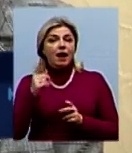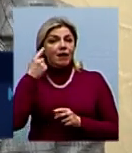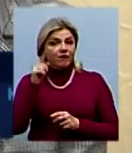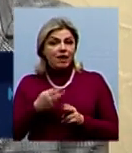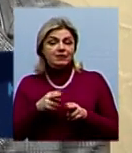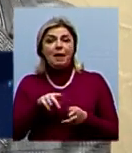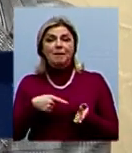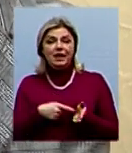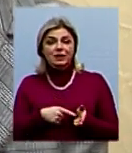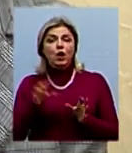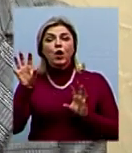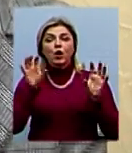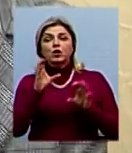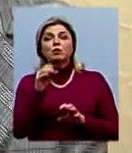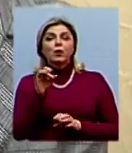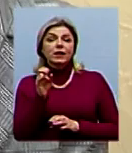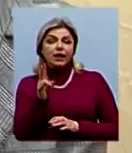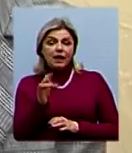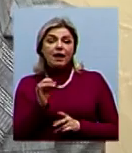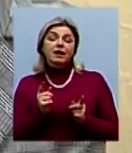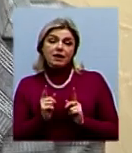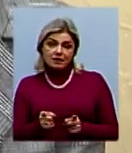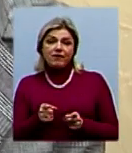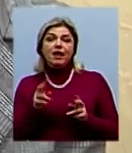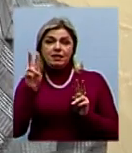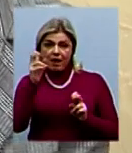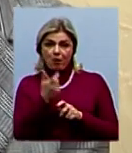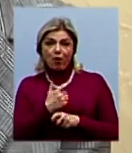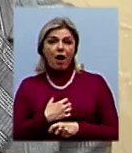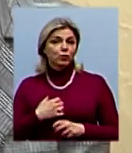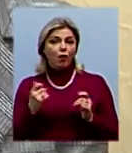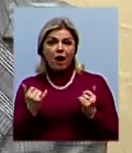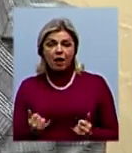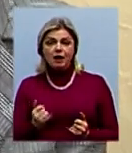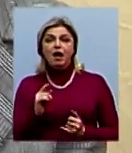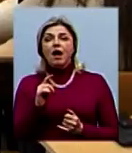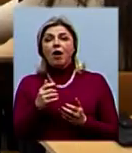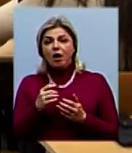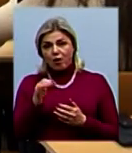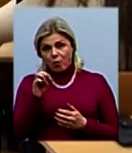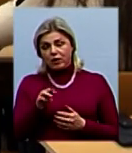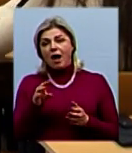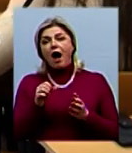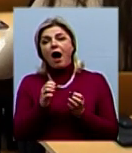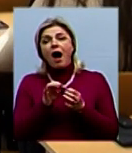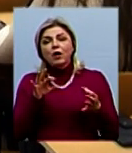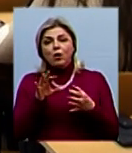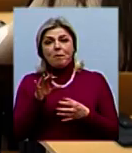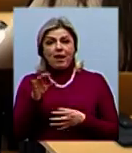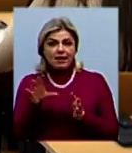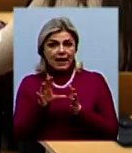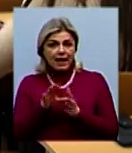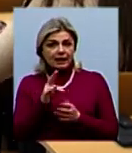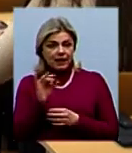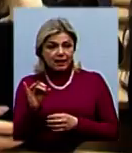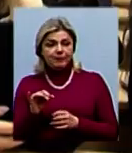місто-спутник. Тому, дійсно, тема дуже актуальна щодо відмови від атомної енергетики. Брати участь у проєкті «Молодь